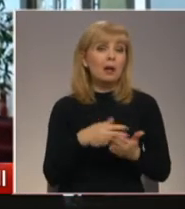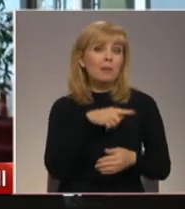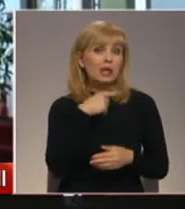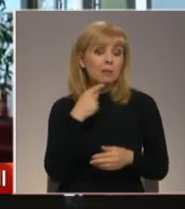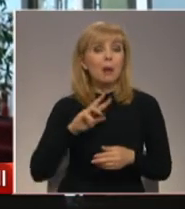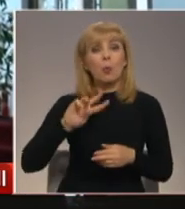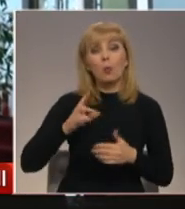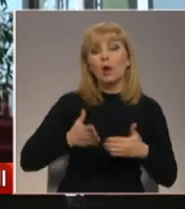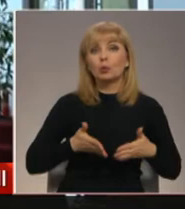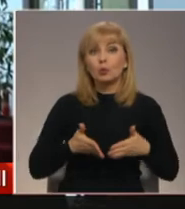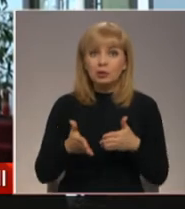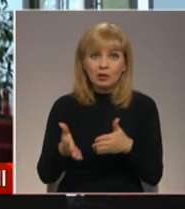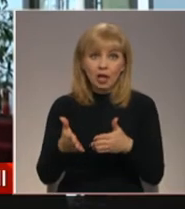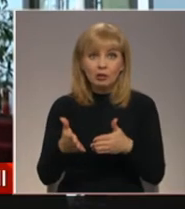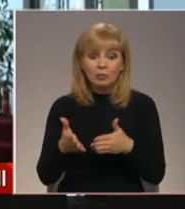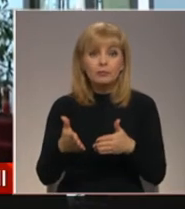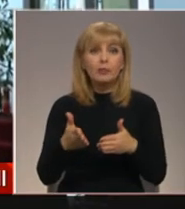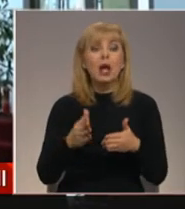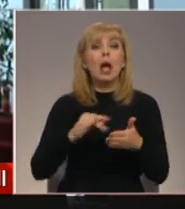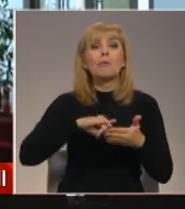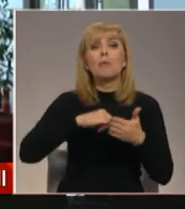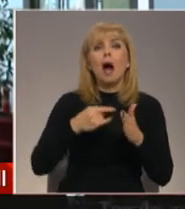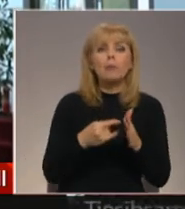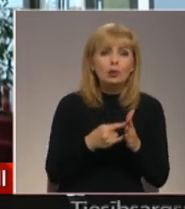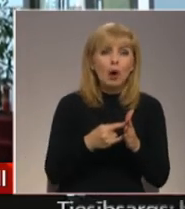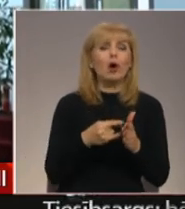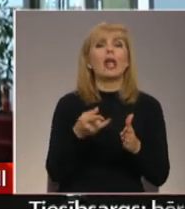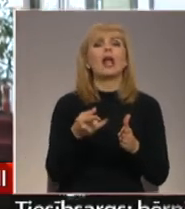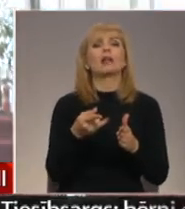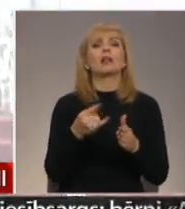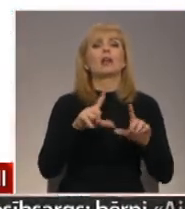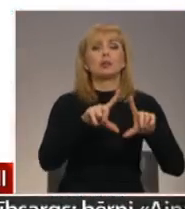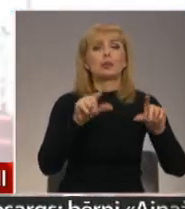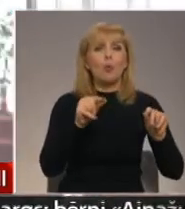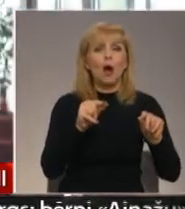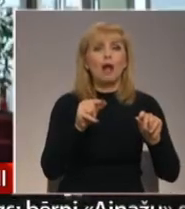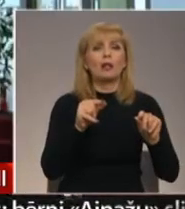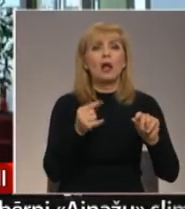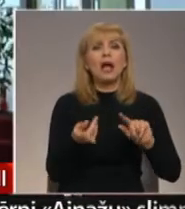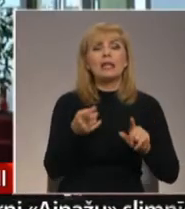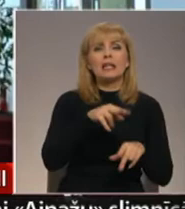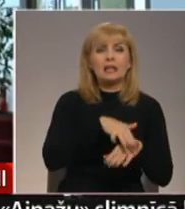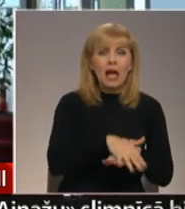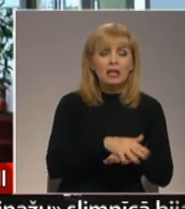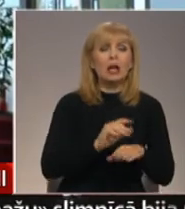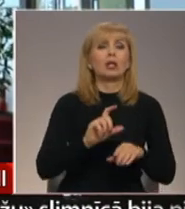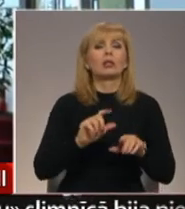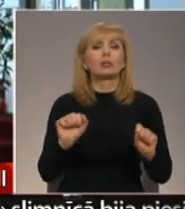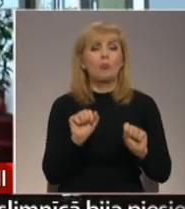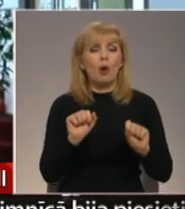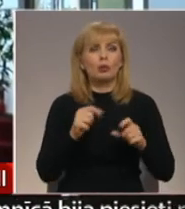otru ceļu, tātad pārprojektēt visu šo skolu, integrēt sporta zāli ar aulu, mēs nokavējam mācību sezonas